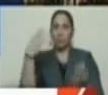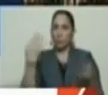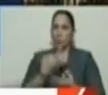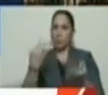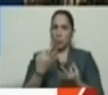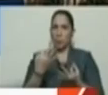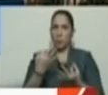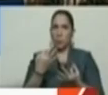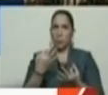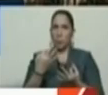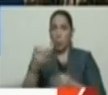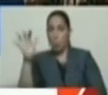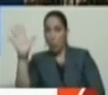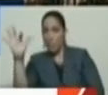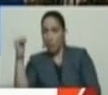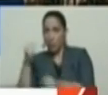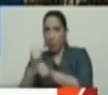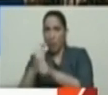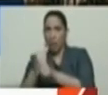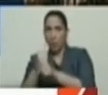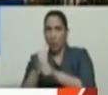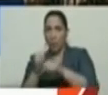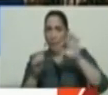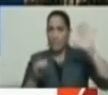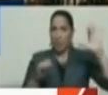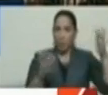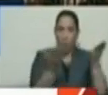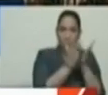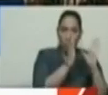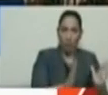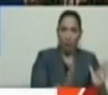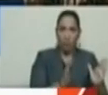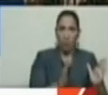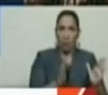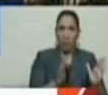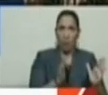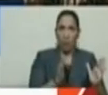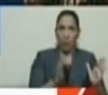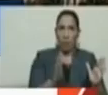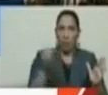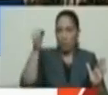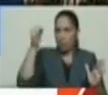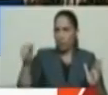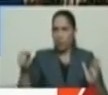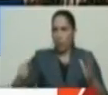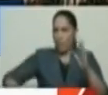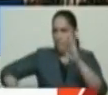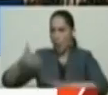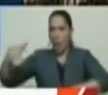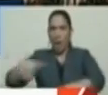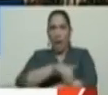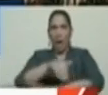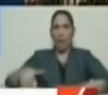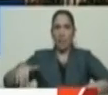بوليفيا لتدخل الولايات المتحدة الأمريكية برضو في شؤون الحكم في بوليفيا. إذا يعني خلاصة القول في هذا لإجابة هذا